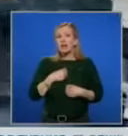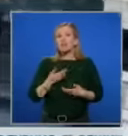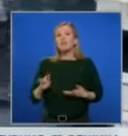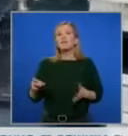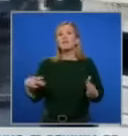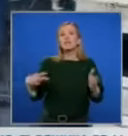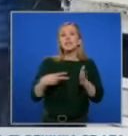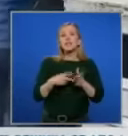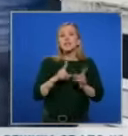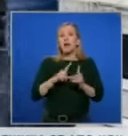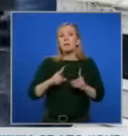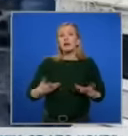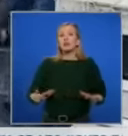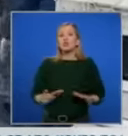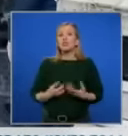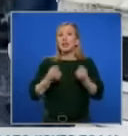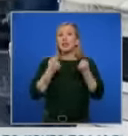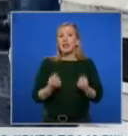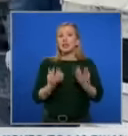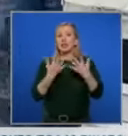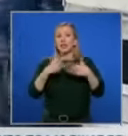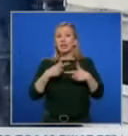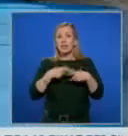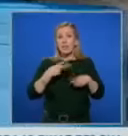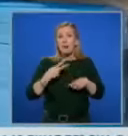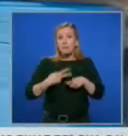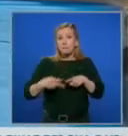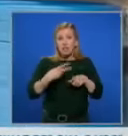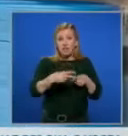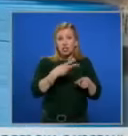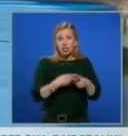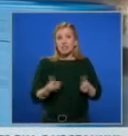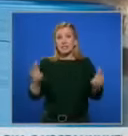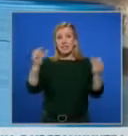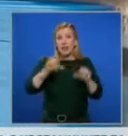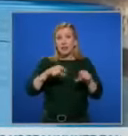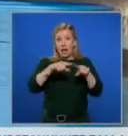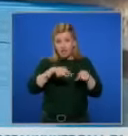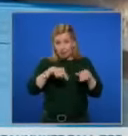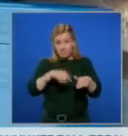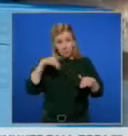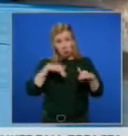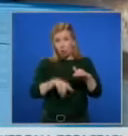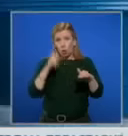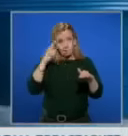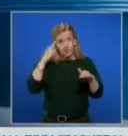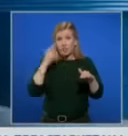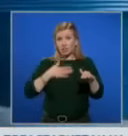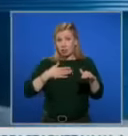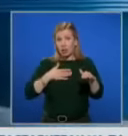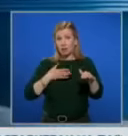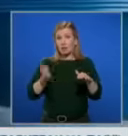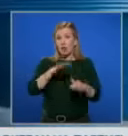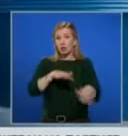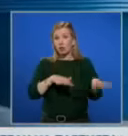така необходимата тежка техника, която да помогне за разчистването на рухналите сгради, под които се предполага, че има затрупани хора. По